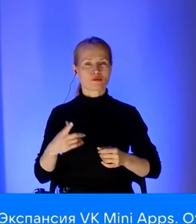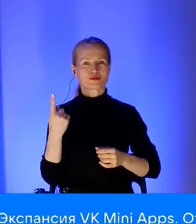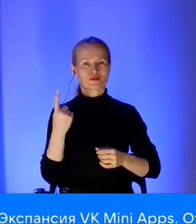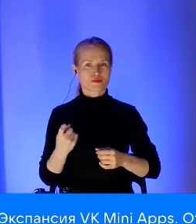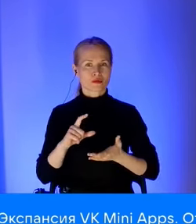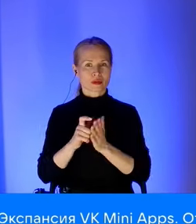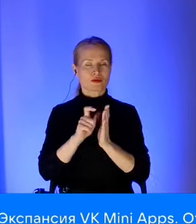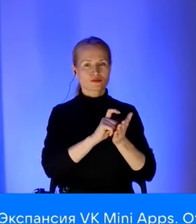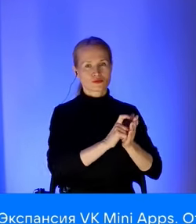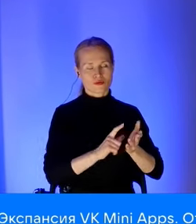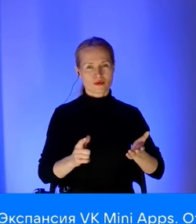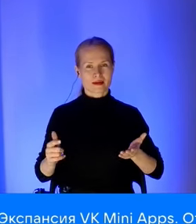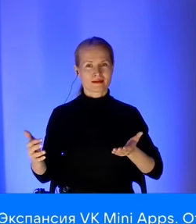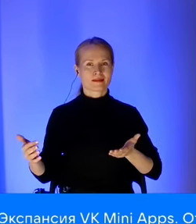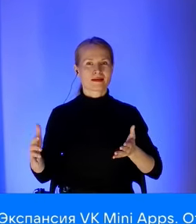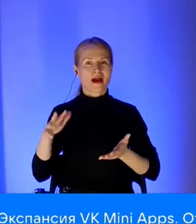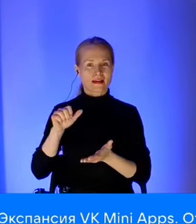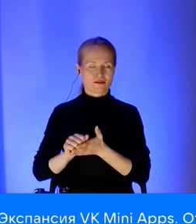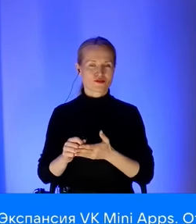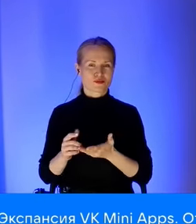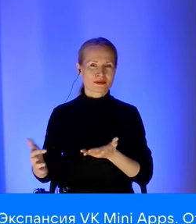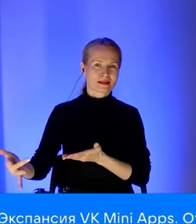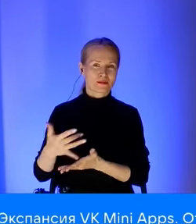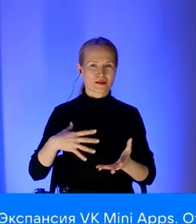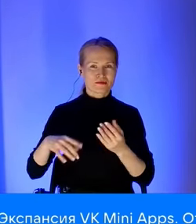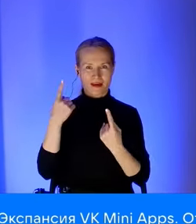всех собрать. Это действительно много.